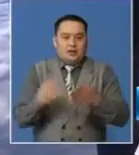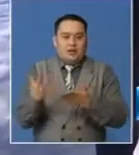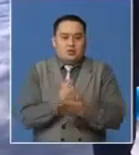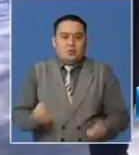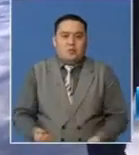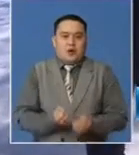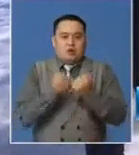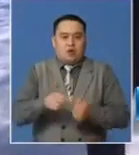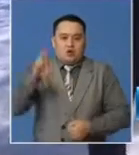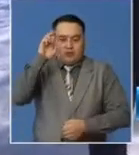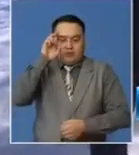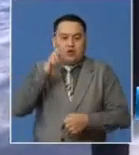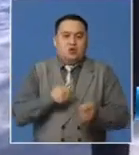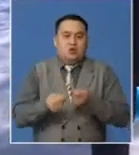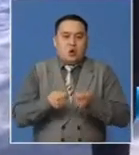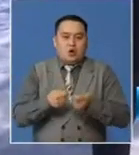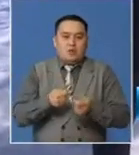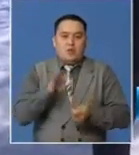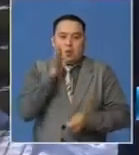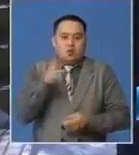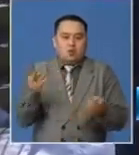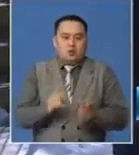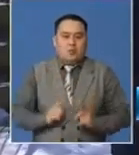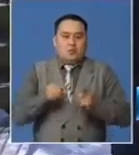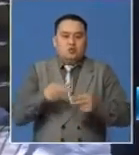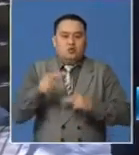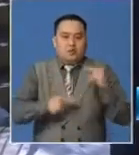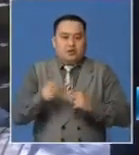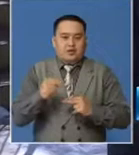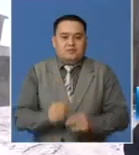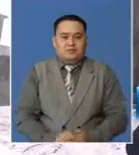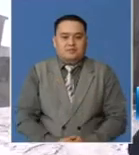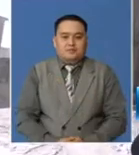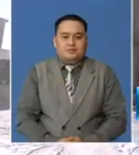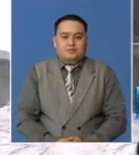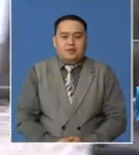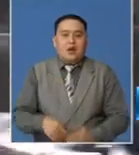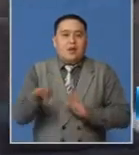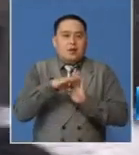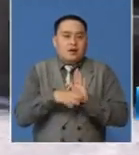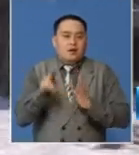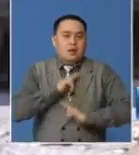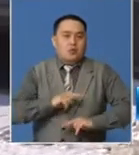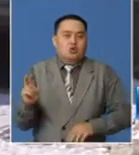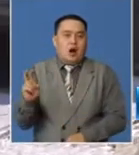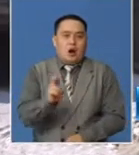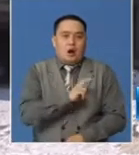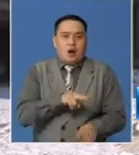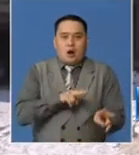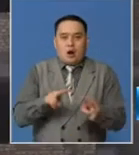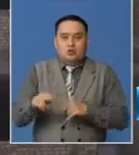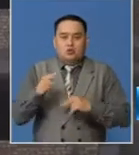поддержку со стороны главы края. Так что в скором времени нужно приступать к строительству. В программе рабочего объезда и